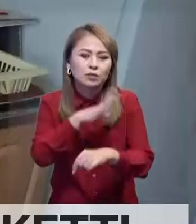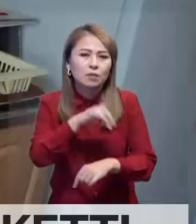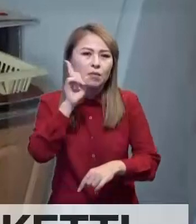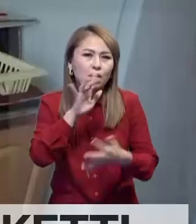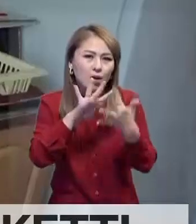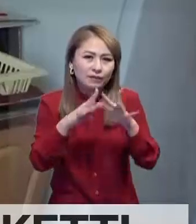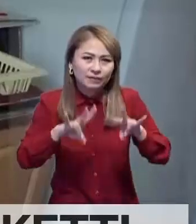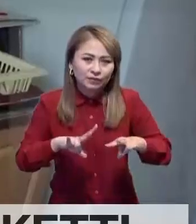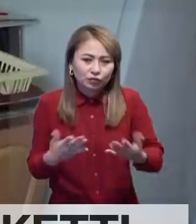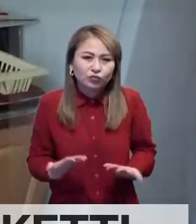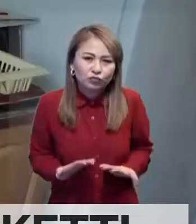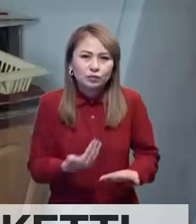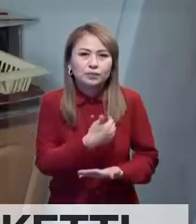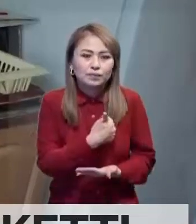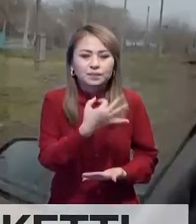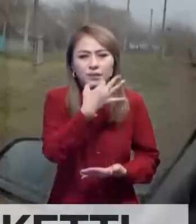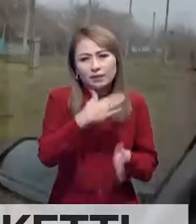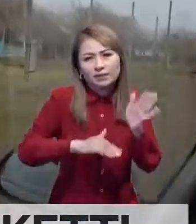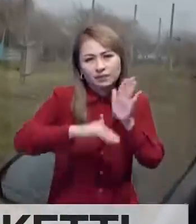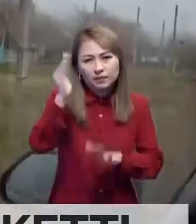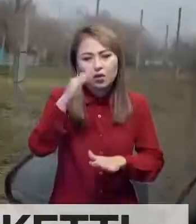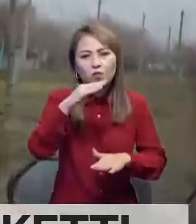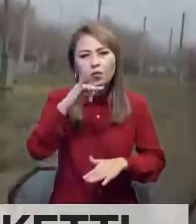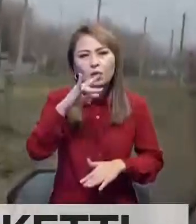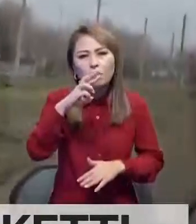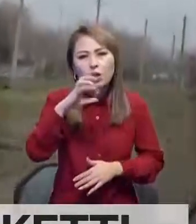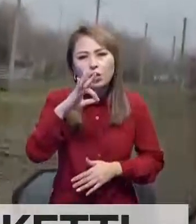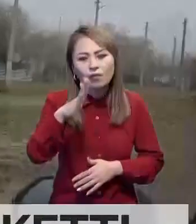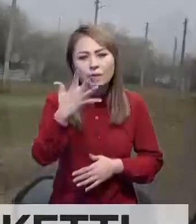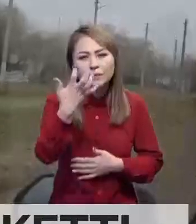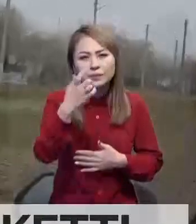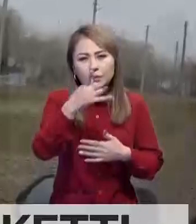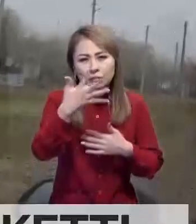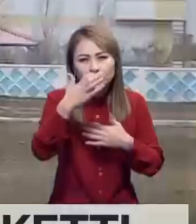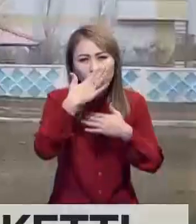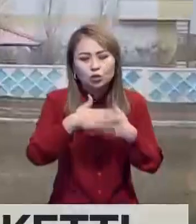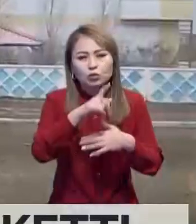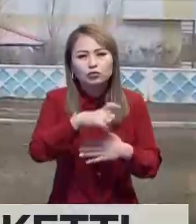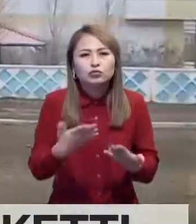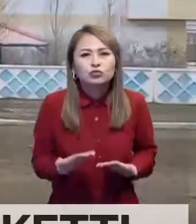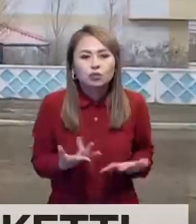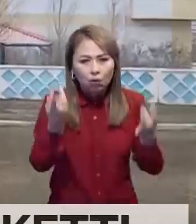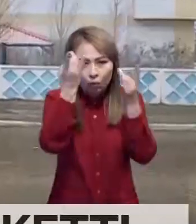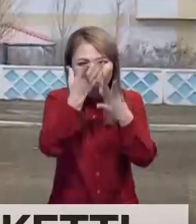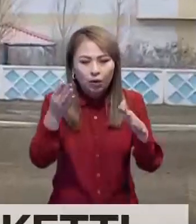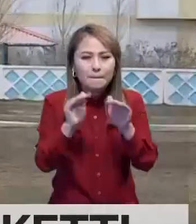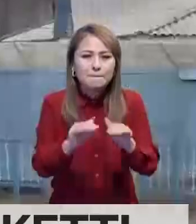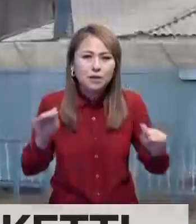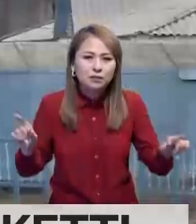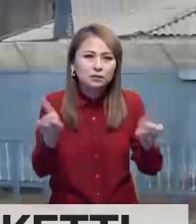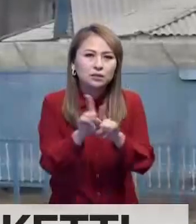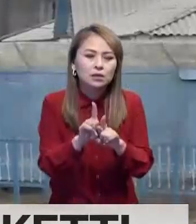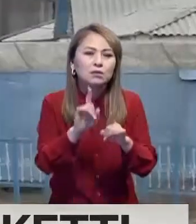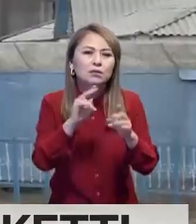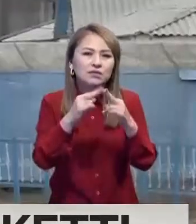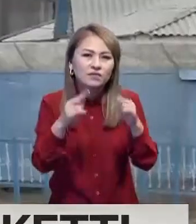тұрғымыз келеді. Осы жерде өсіп өндік. Фурмановта 1500-ге жуық халық тұрады. Мектеп, мәдениет үйі, балабақша сияқты әлеуметтік